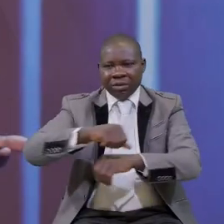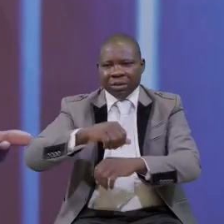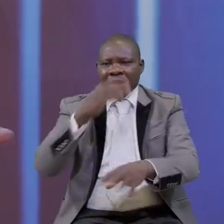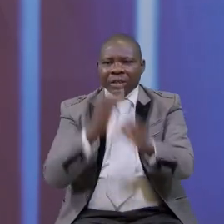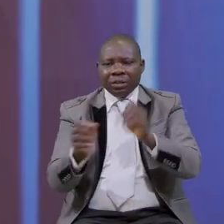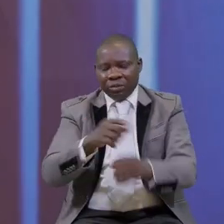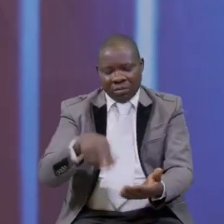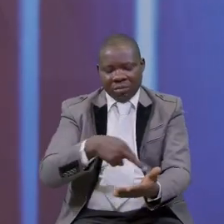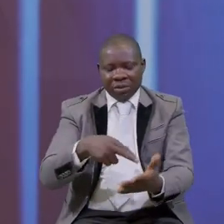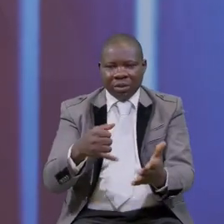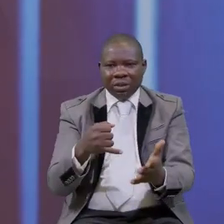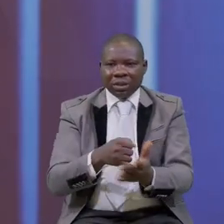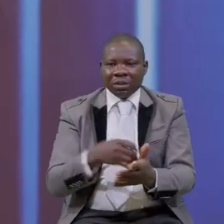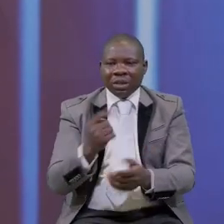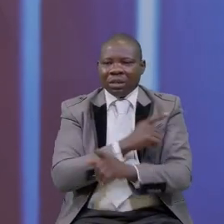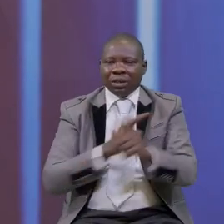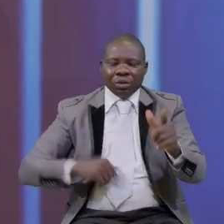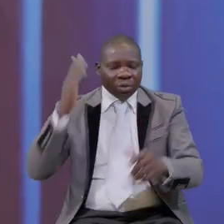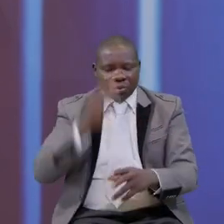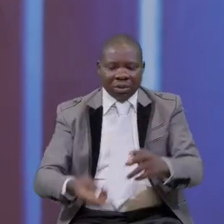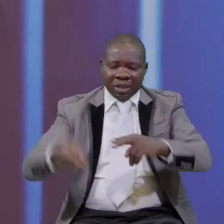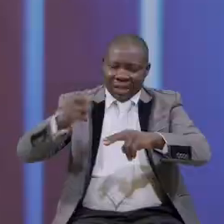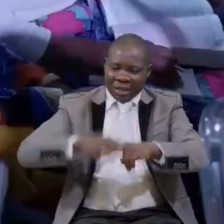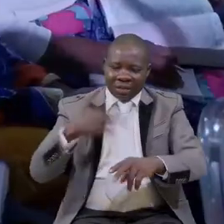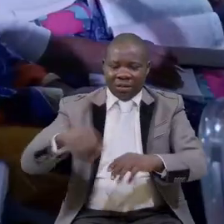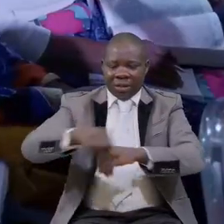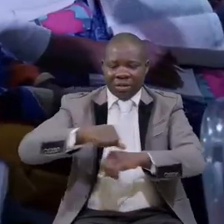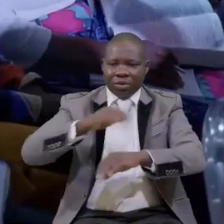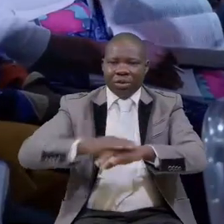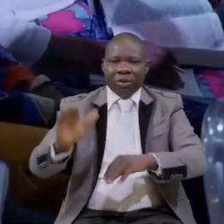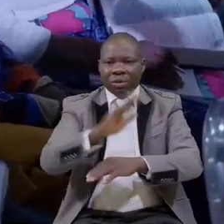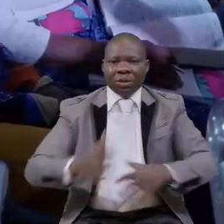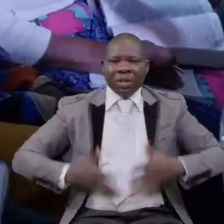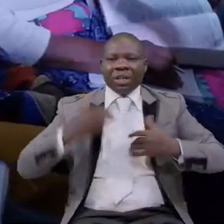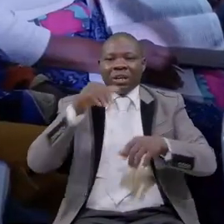Si vous lisez, le Seigneur va accroître l'onction dans votre vie.